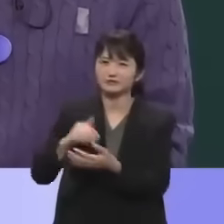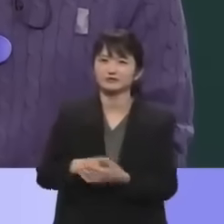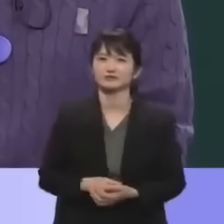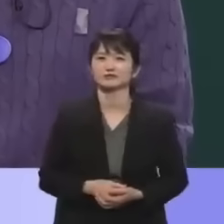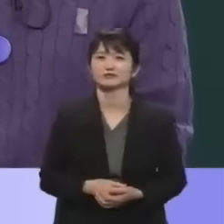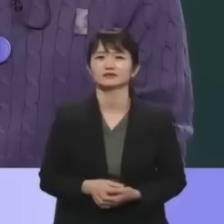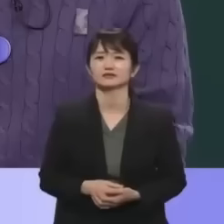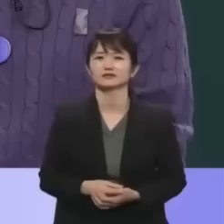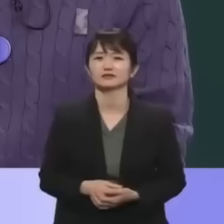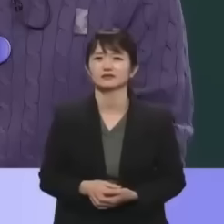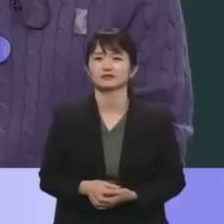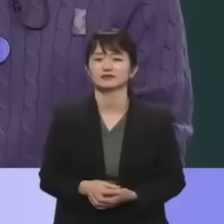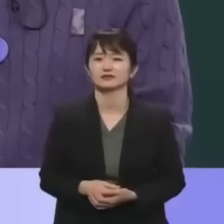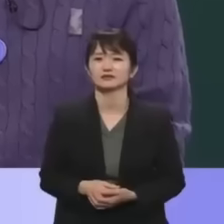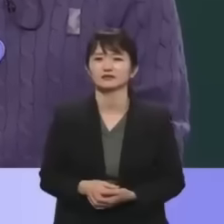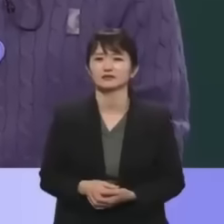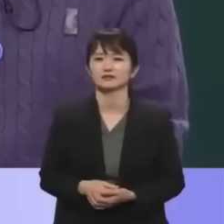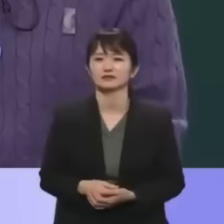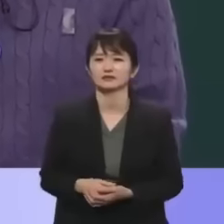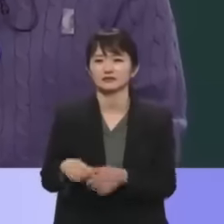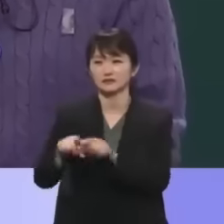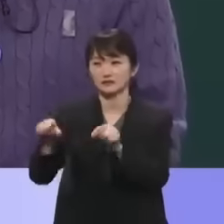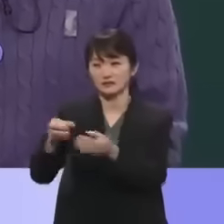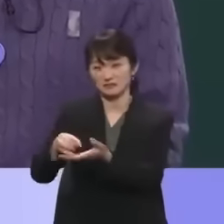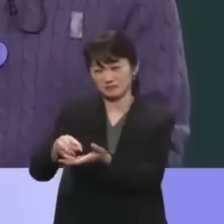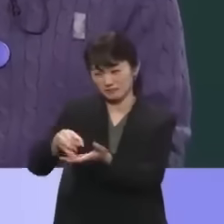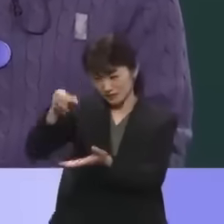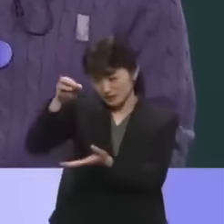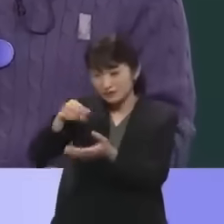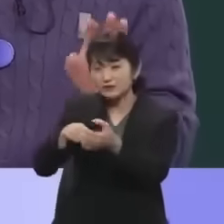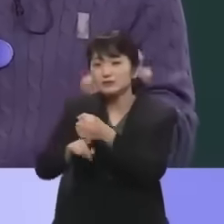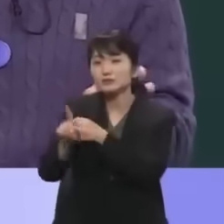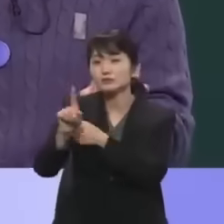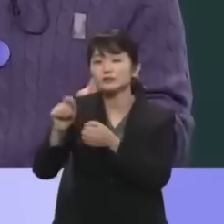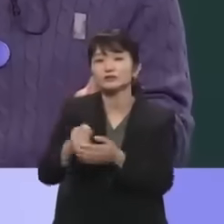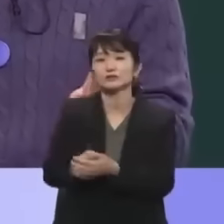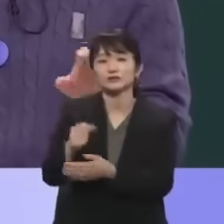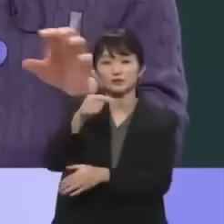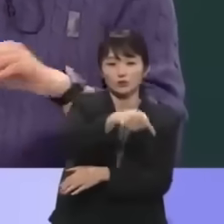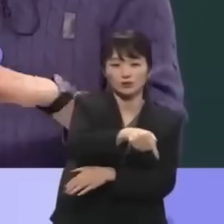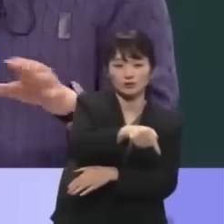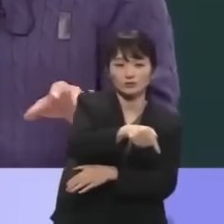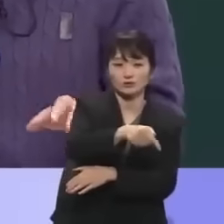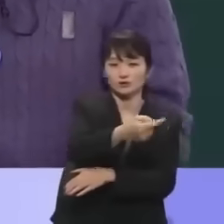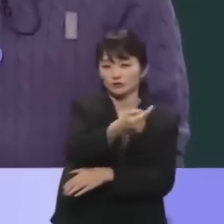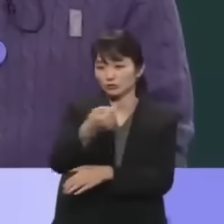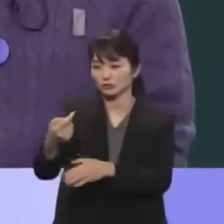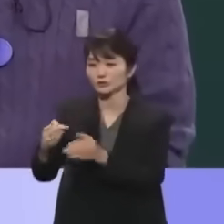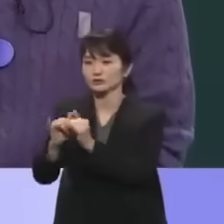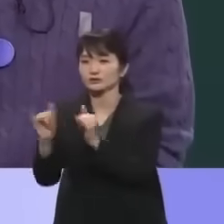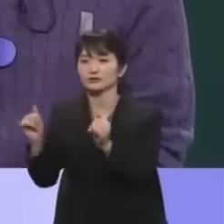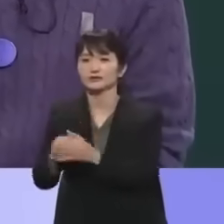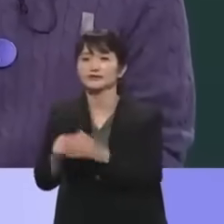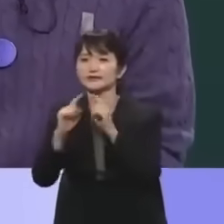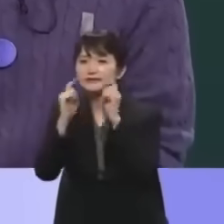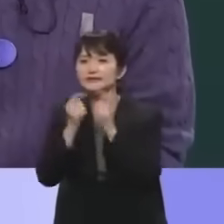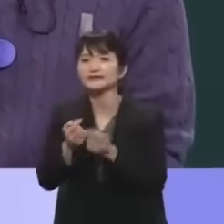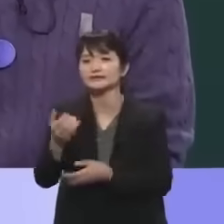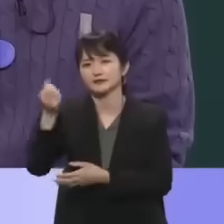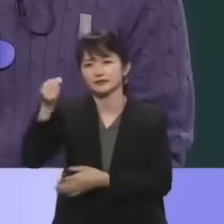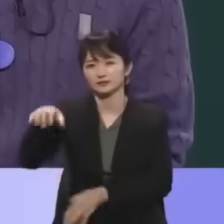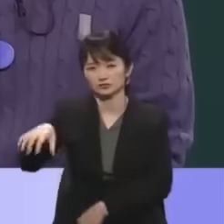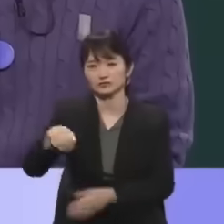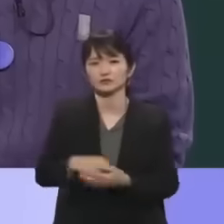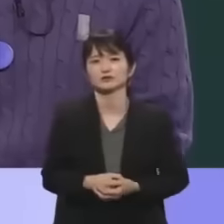사실은 바가지 논란이 있는 이유가 있긴 하더라고요 왜냐면 외지 상인들이 있 데는 사유지에 부스 열